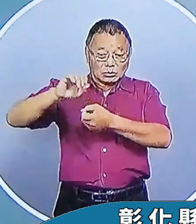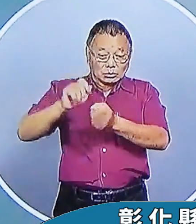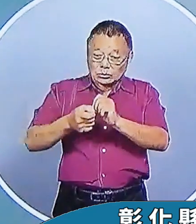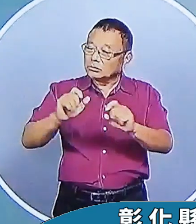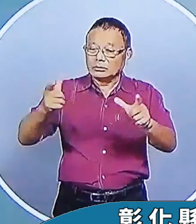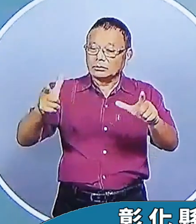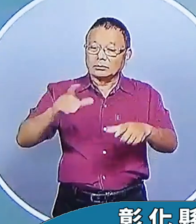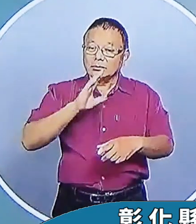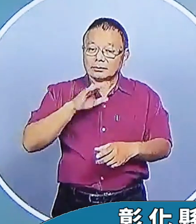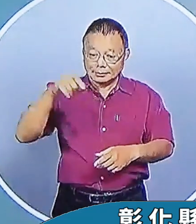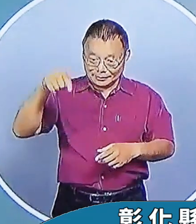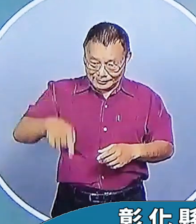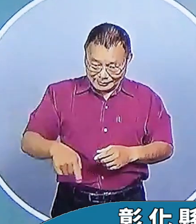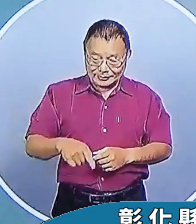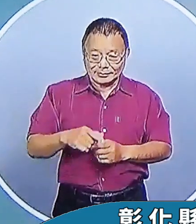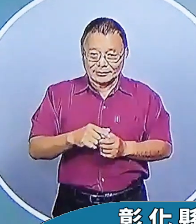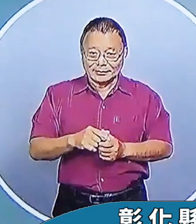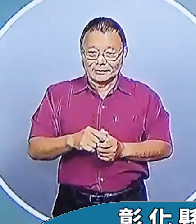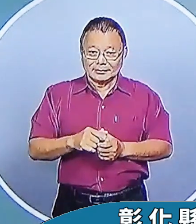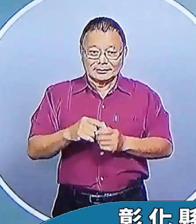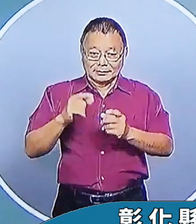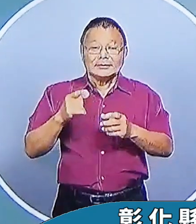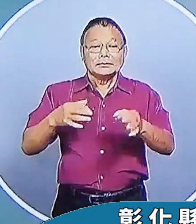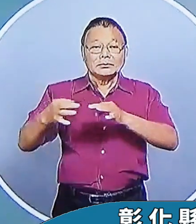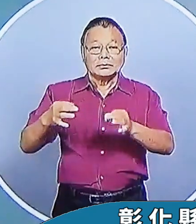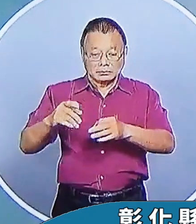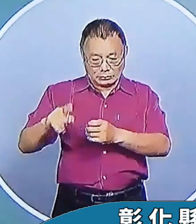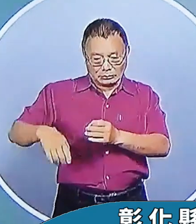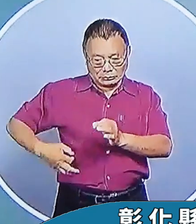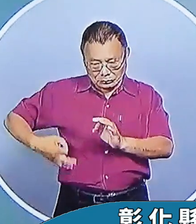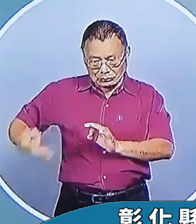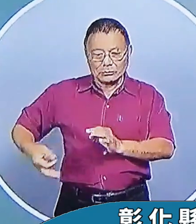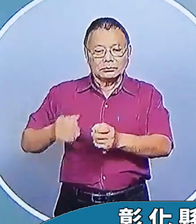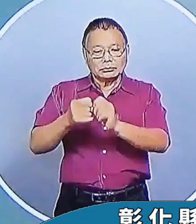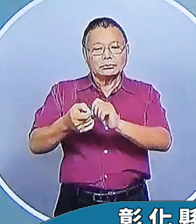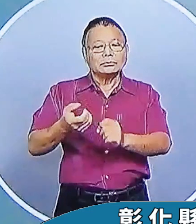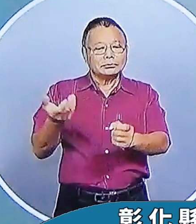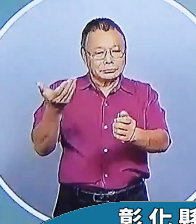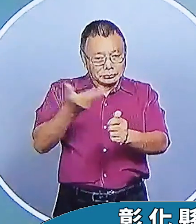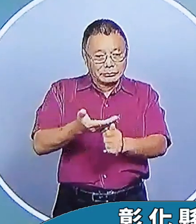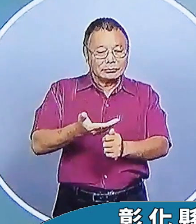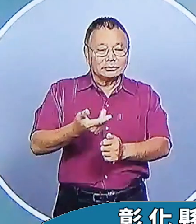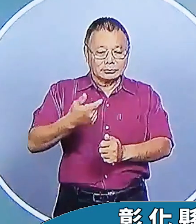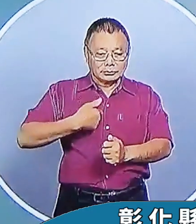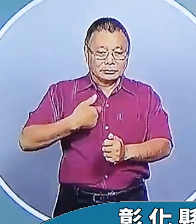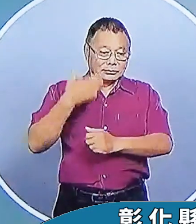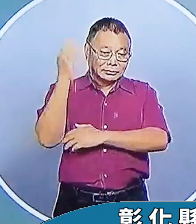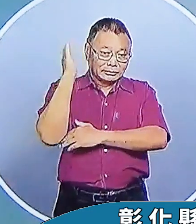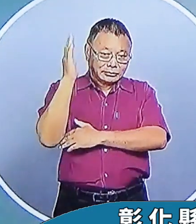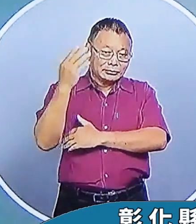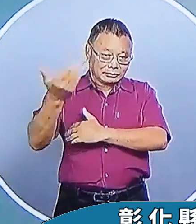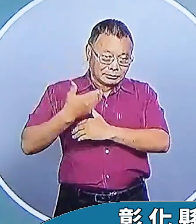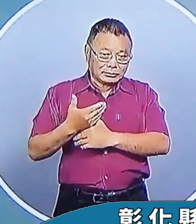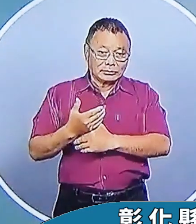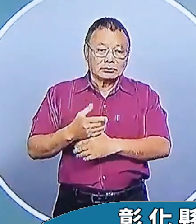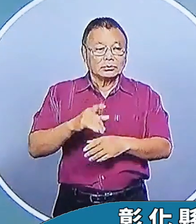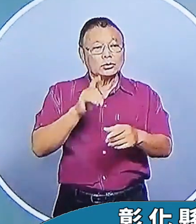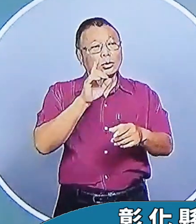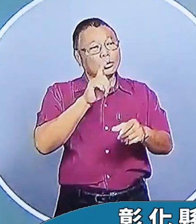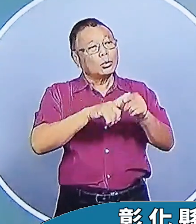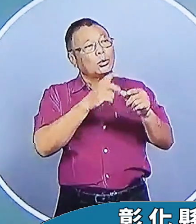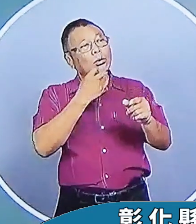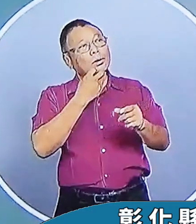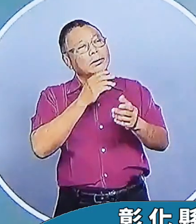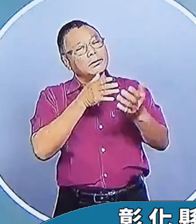收税金，这个是厂商以应该按照每件营业税。那秀芳有能力跟中央来沟